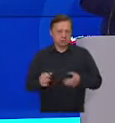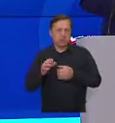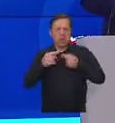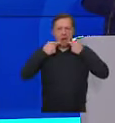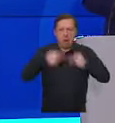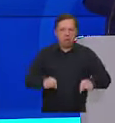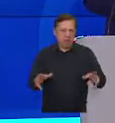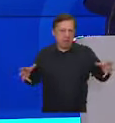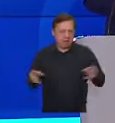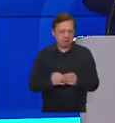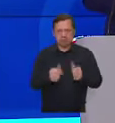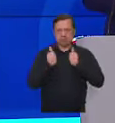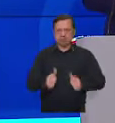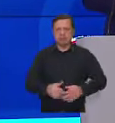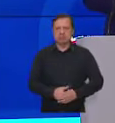współodpowiedzialności.